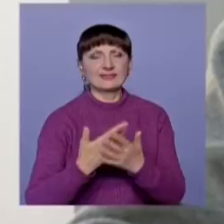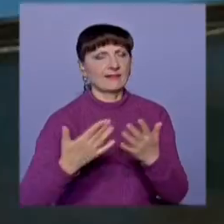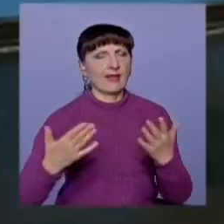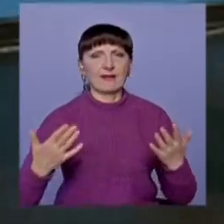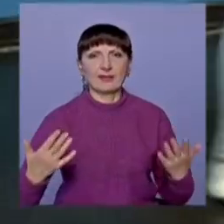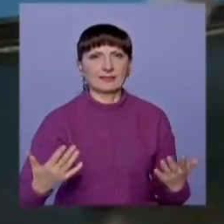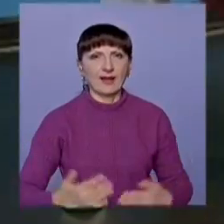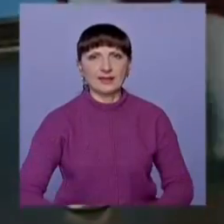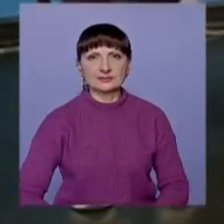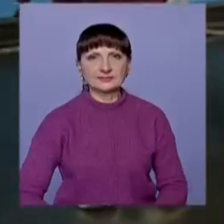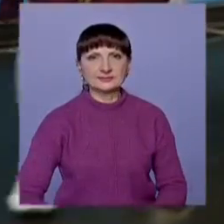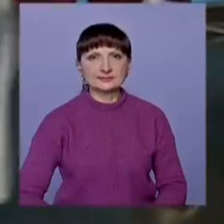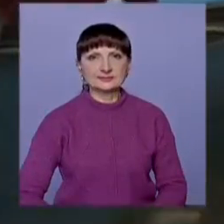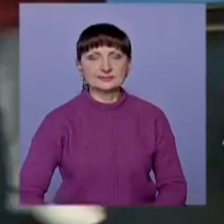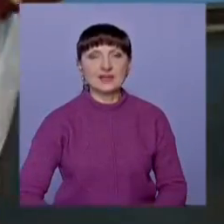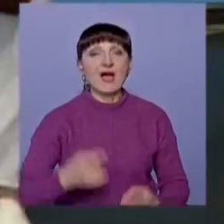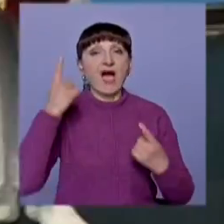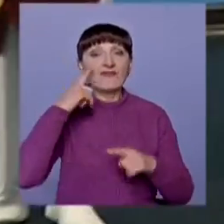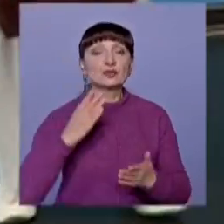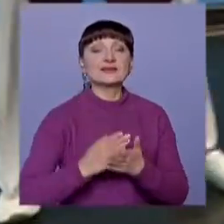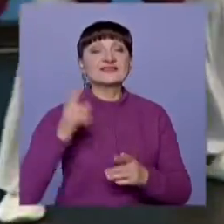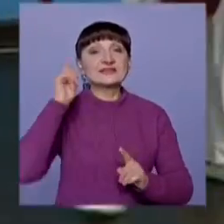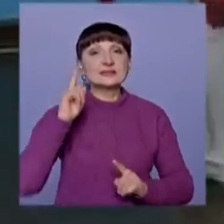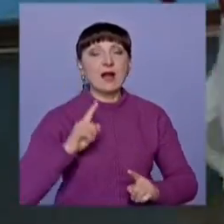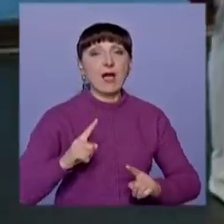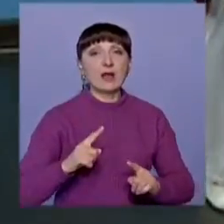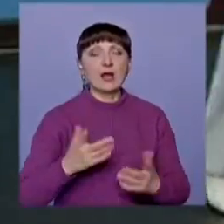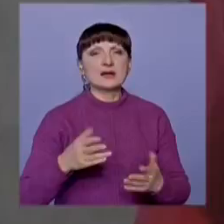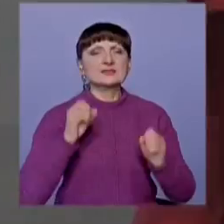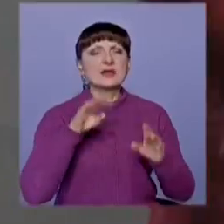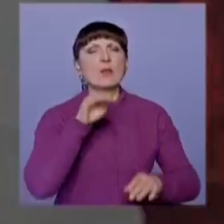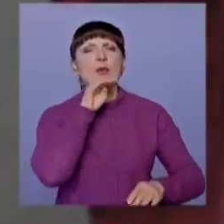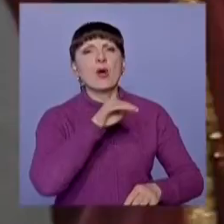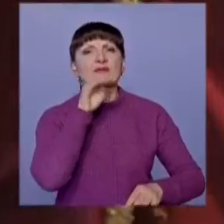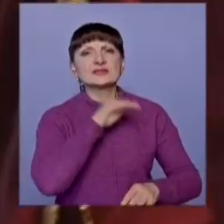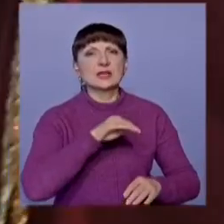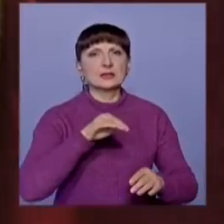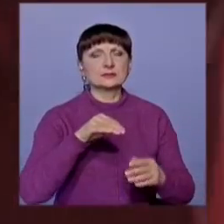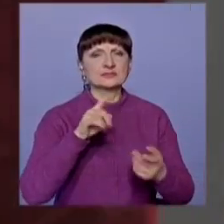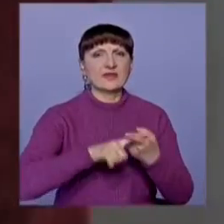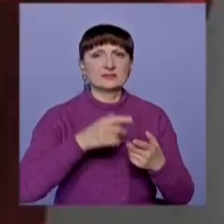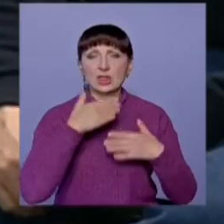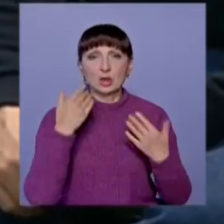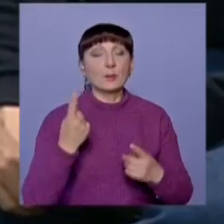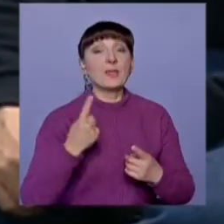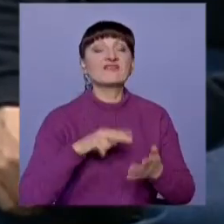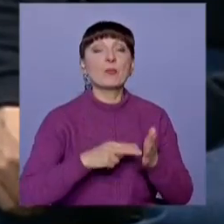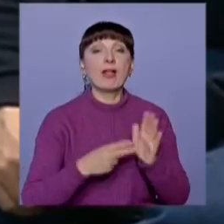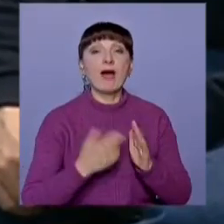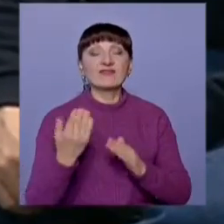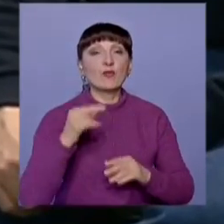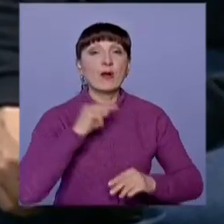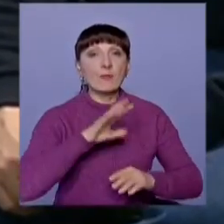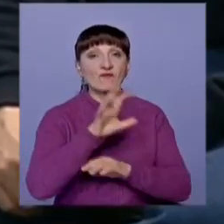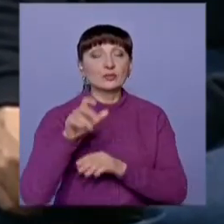далее. Автор, находясь в Израиле, не ставил профессиональных геологических задач. На первый план в его работах